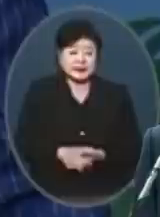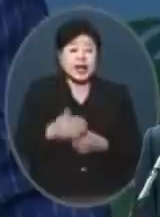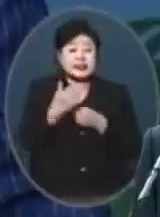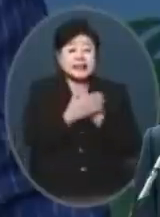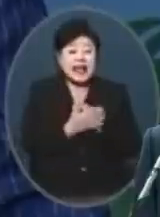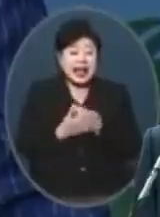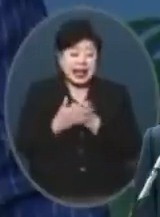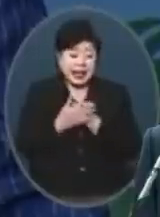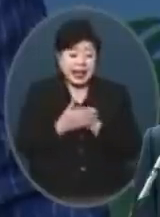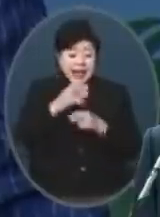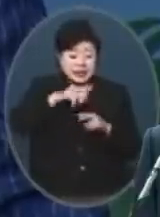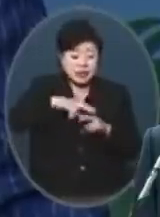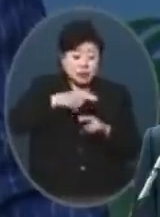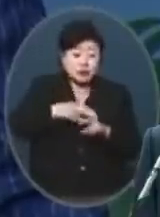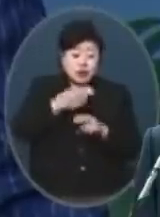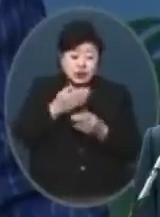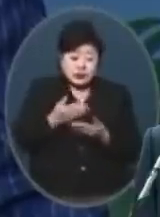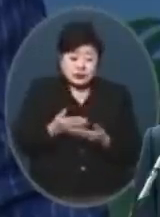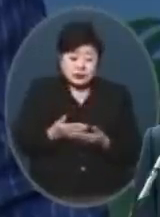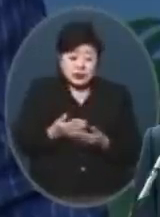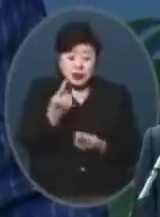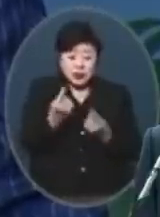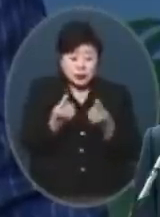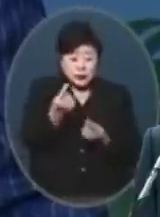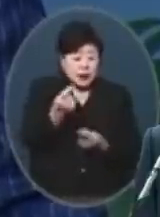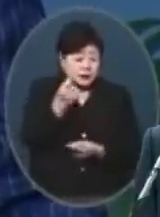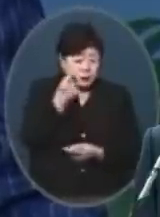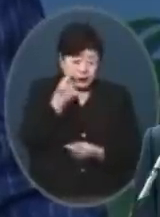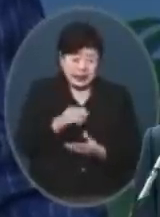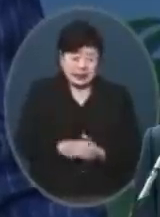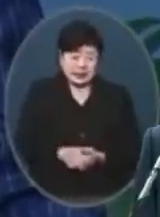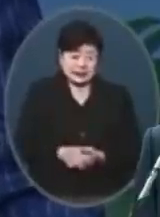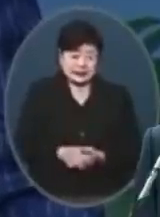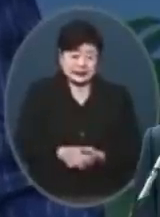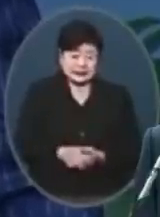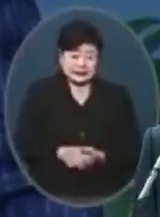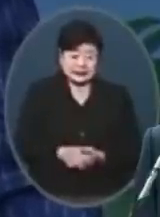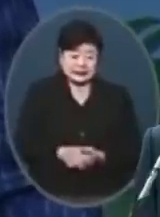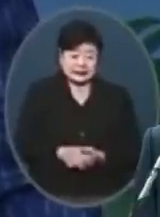은혜의 선물은 비교할 수 없습니다.